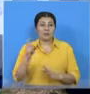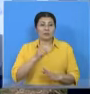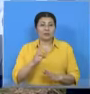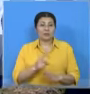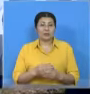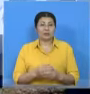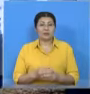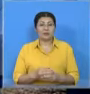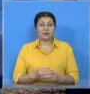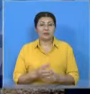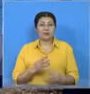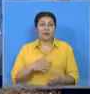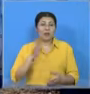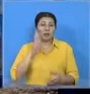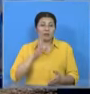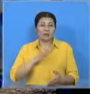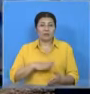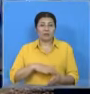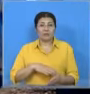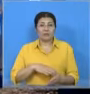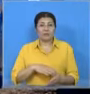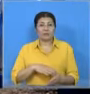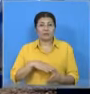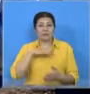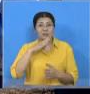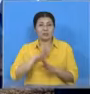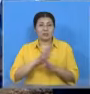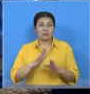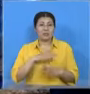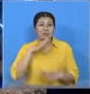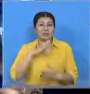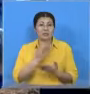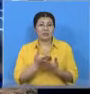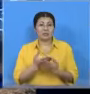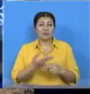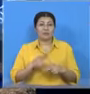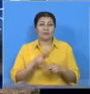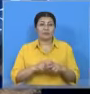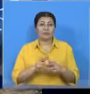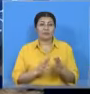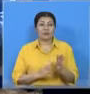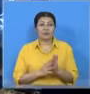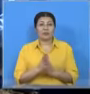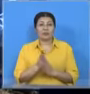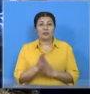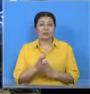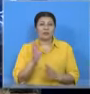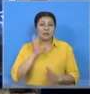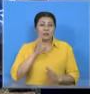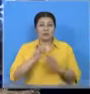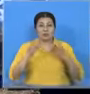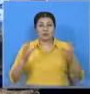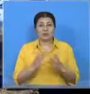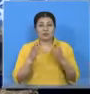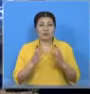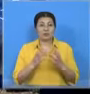наш ощутимый, в это время мы, получается, всю весенне-зимнюю влагозарядку, вот эти растения уже себя впитали. Полностью себя впитывает, да, уже, да, так, да, сказать, и